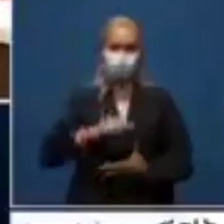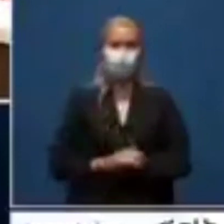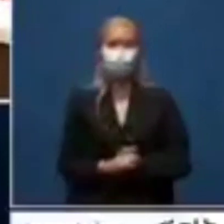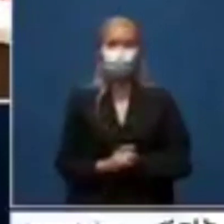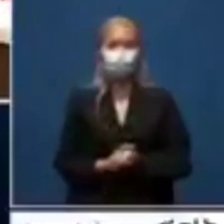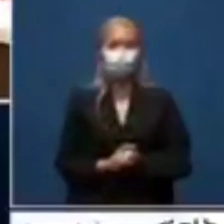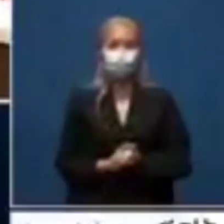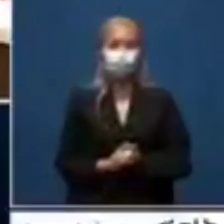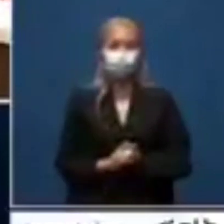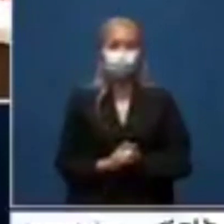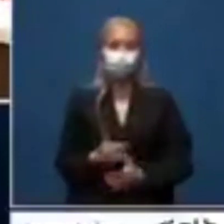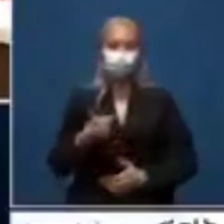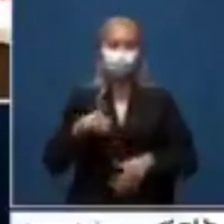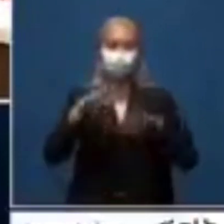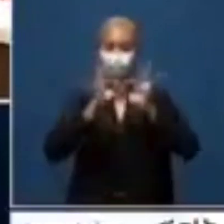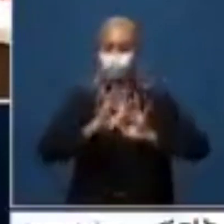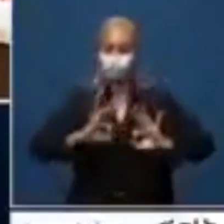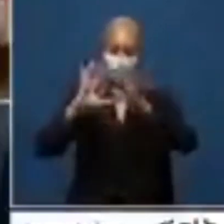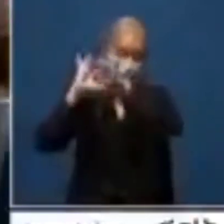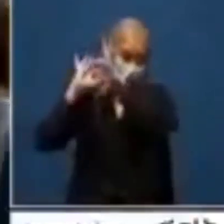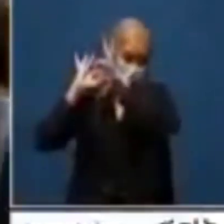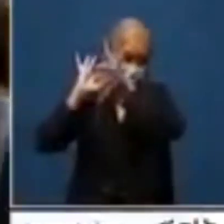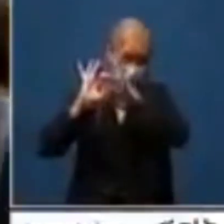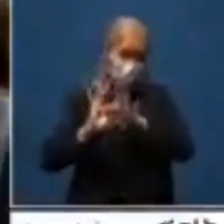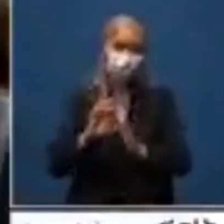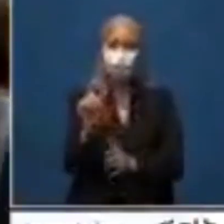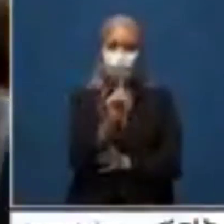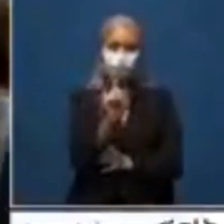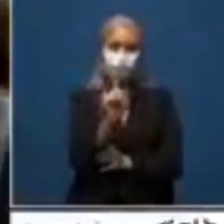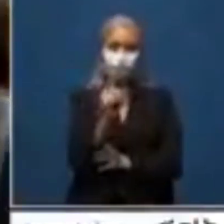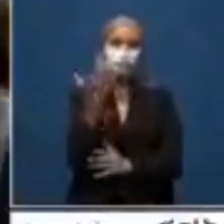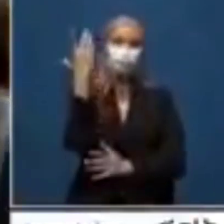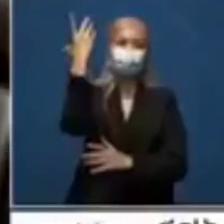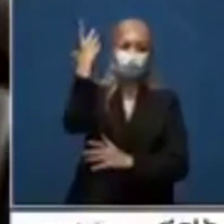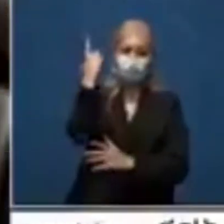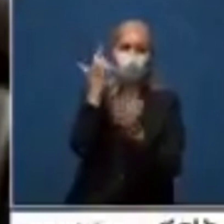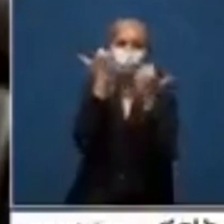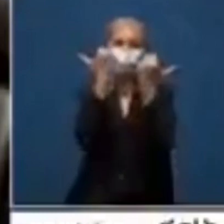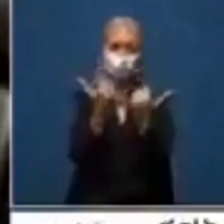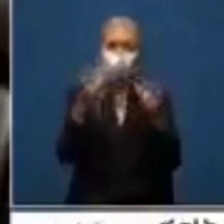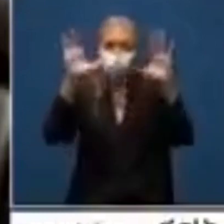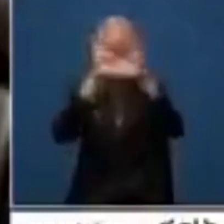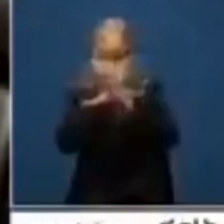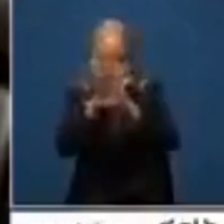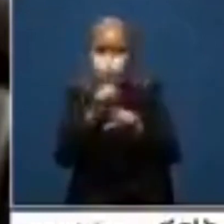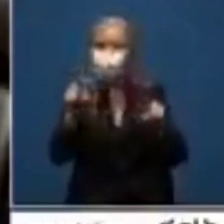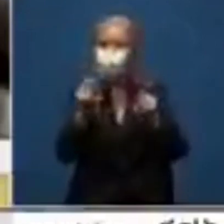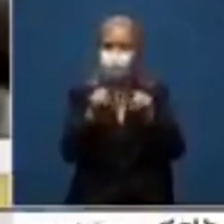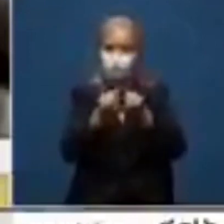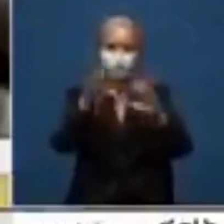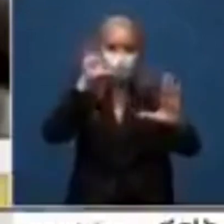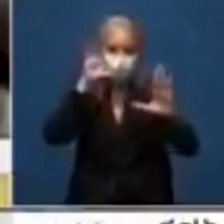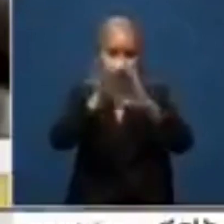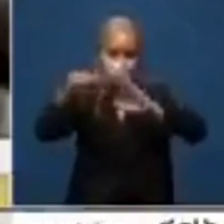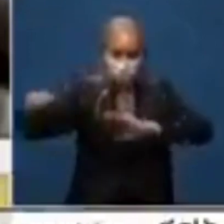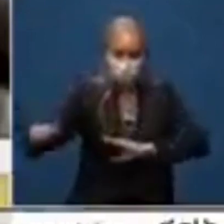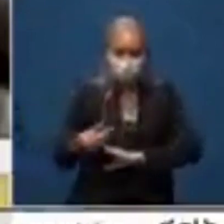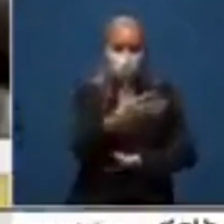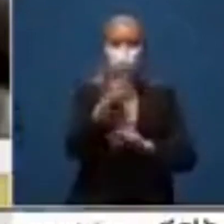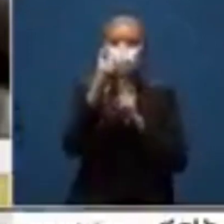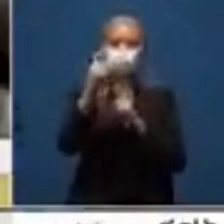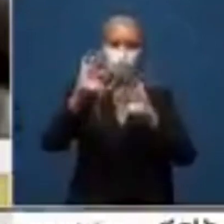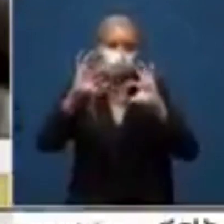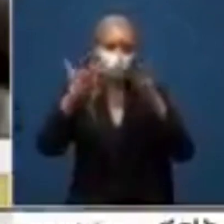ที่ดิฉันจำเป็นจะต้องโยงไปถึงเมื่อวานเพราะดิฉันถูกกระทำแบบเดียวกันค่ะคือวันนี้นะคะภาพรูปภาพที่ไม่ได้อันตรายไม่ได้ถูกขึ้